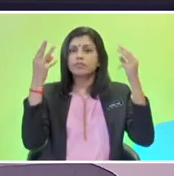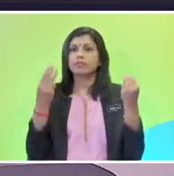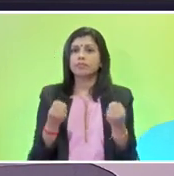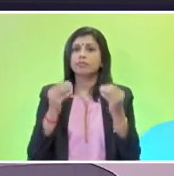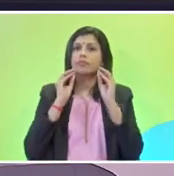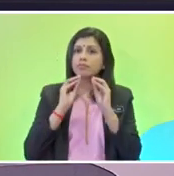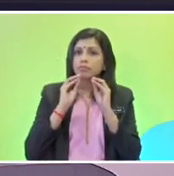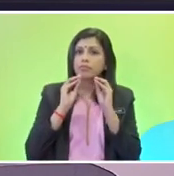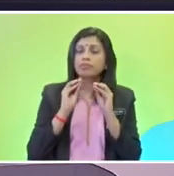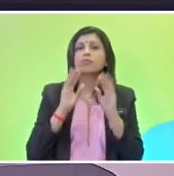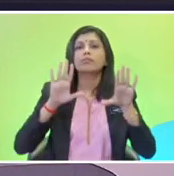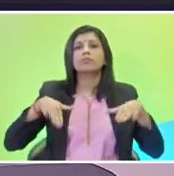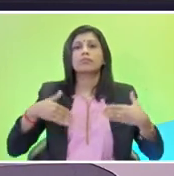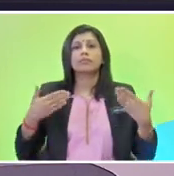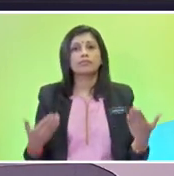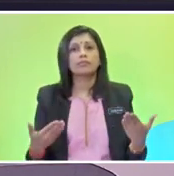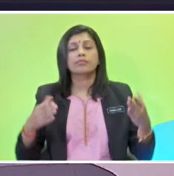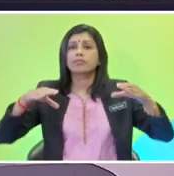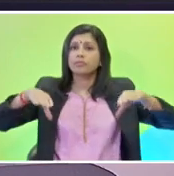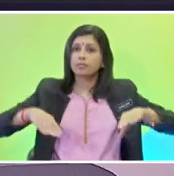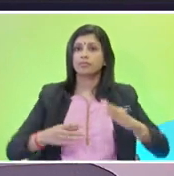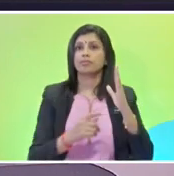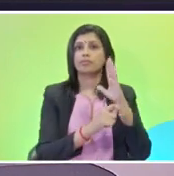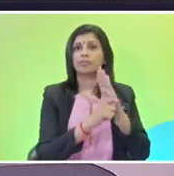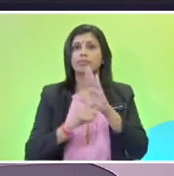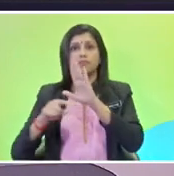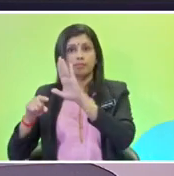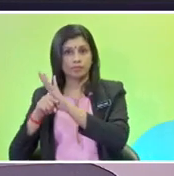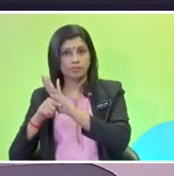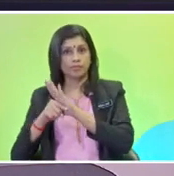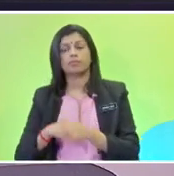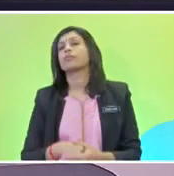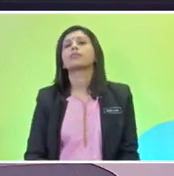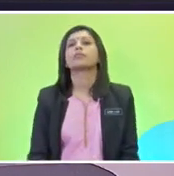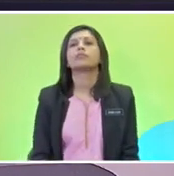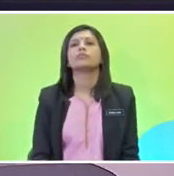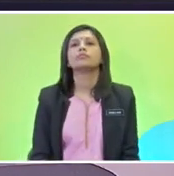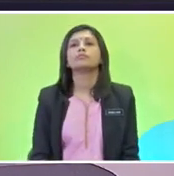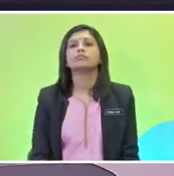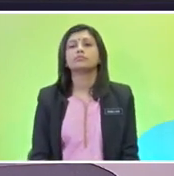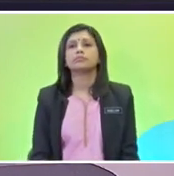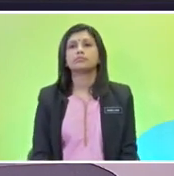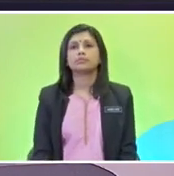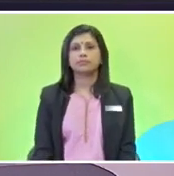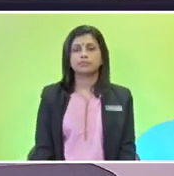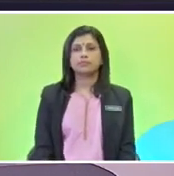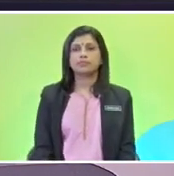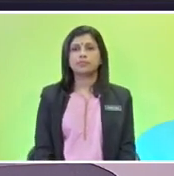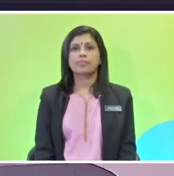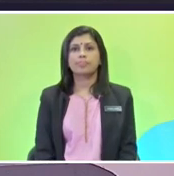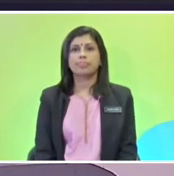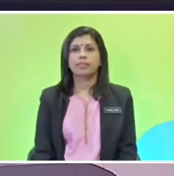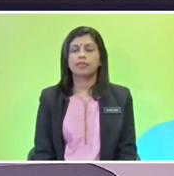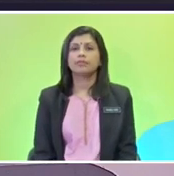idea untuk kita pembelajaran matematik yang lebih bermakna. Jadi kita tadi masa